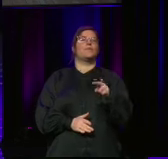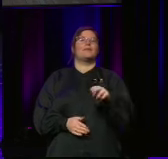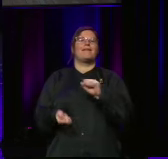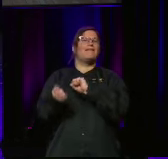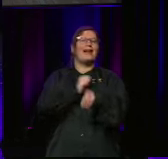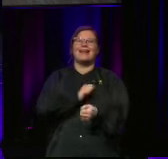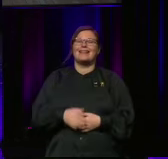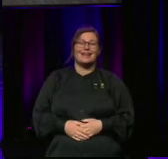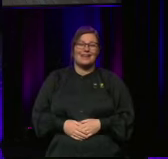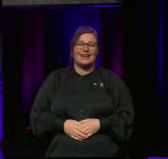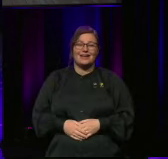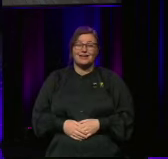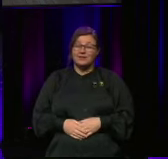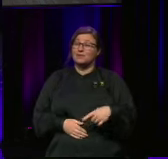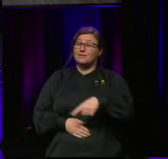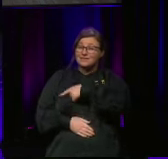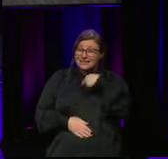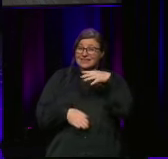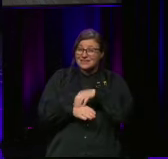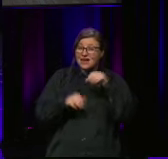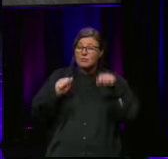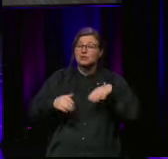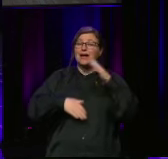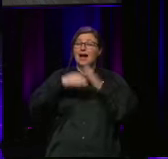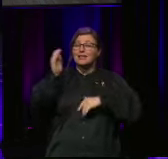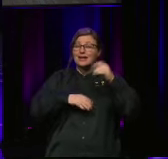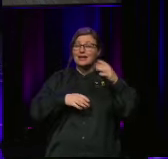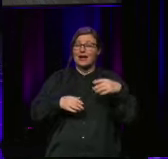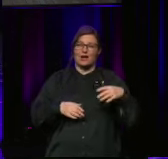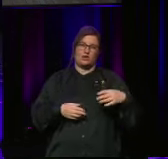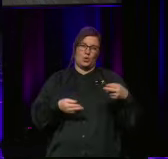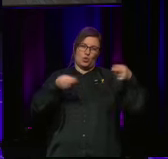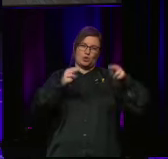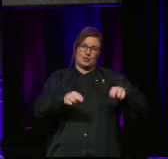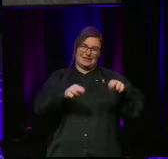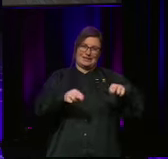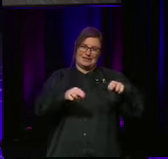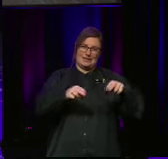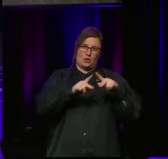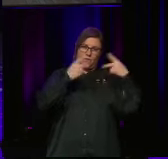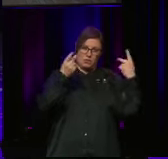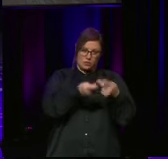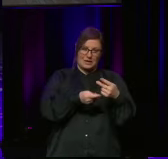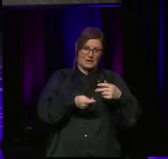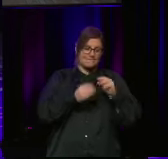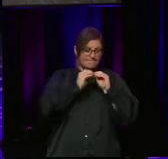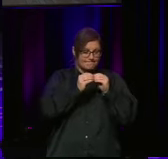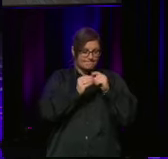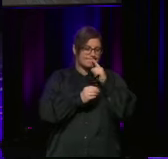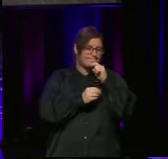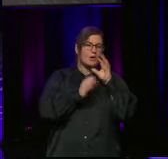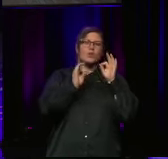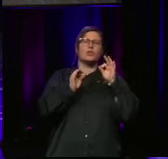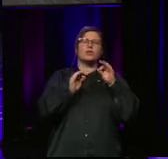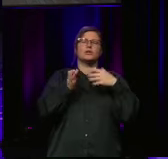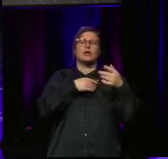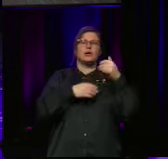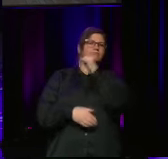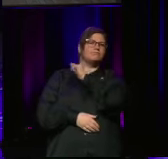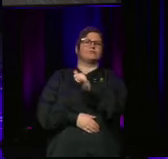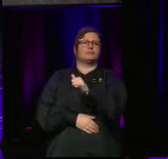något sätt hantera detta. Och vårt förslag från juristkommissionen när vi diskuterar hur ska man då göra för att förhindra den